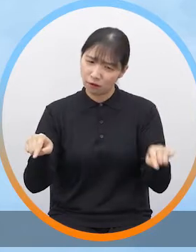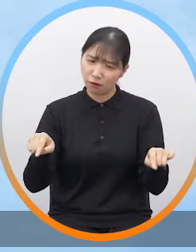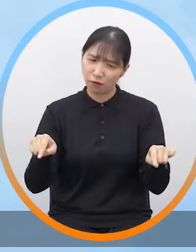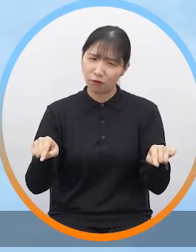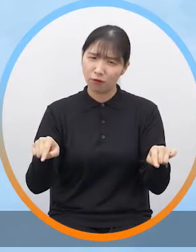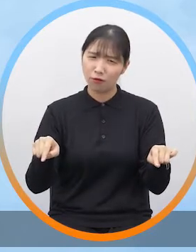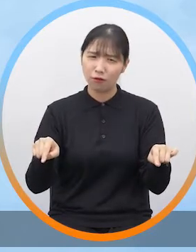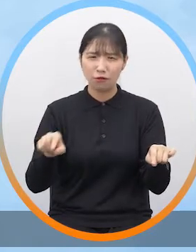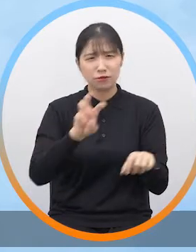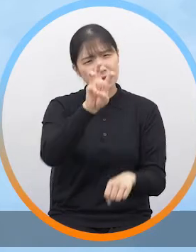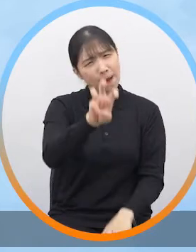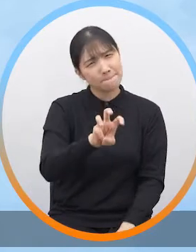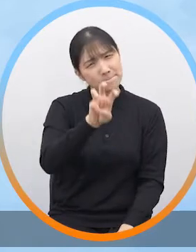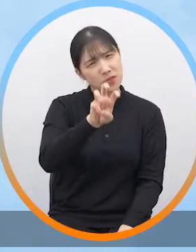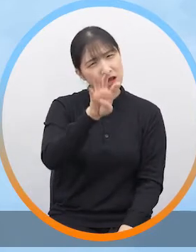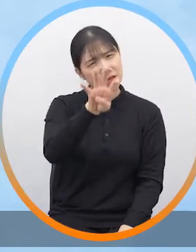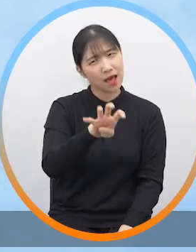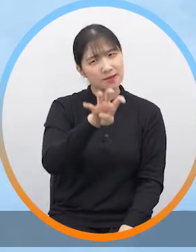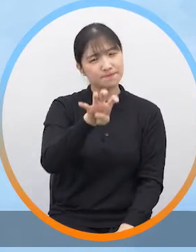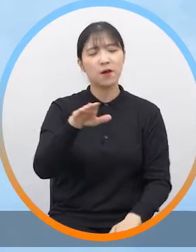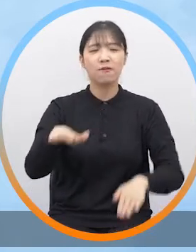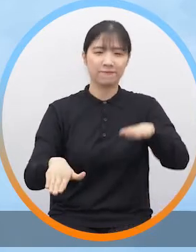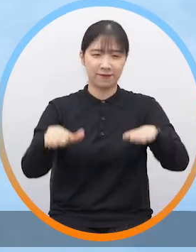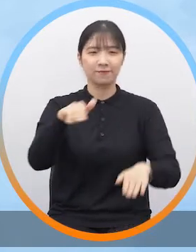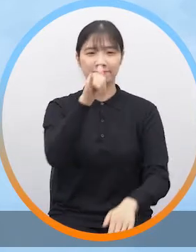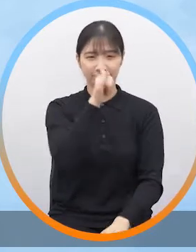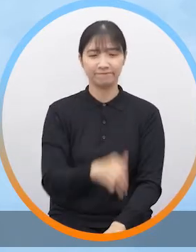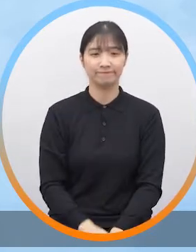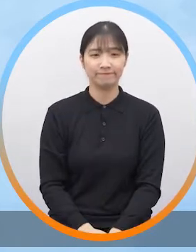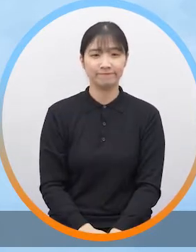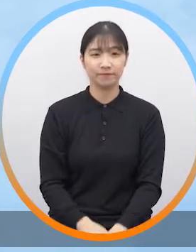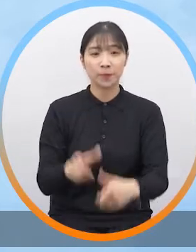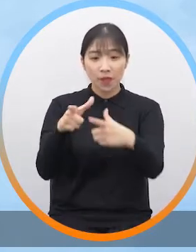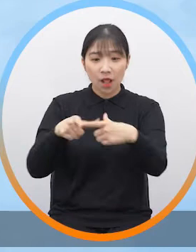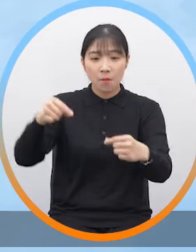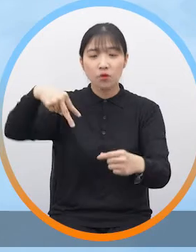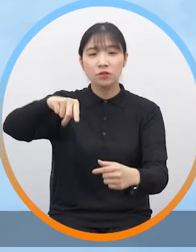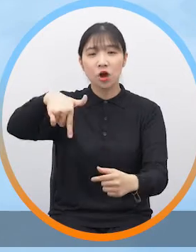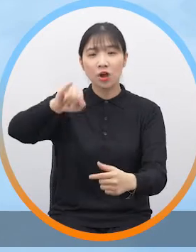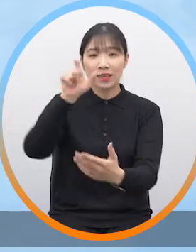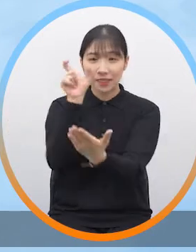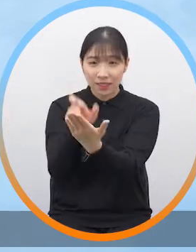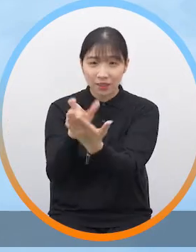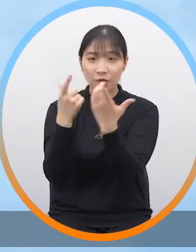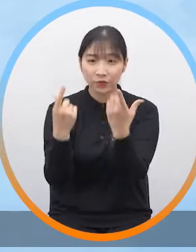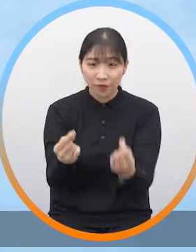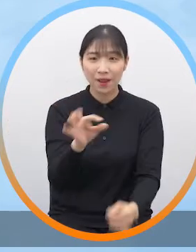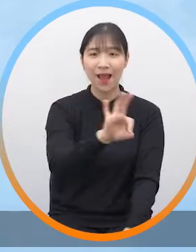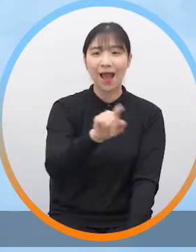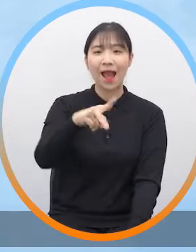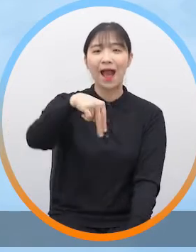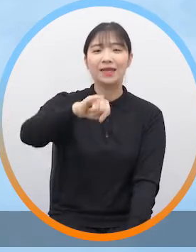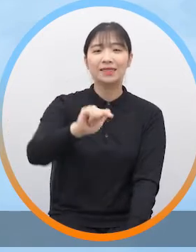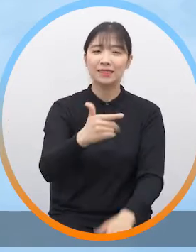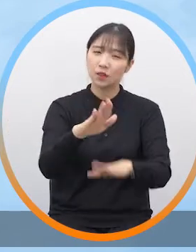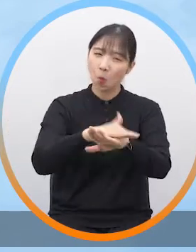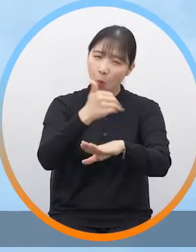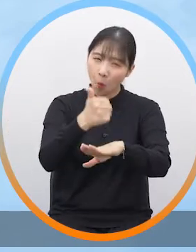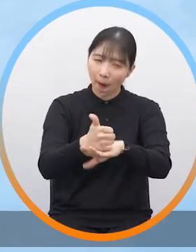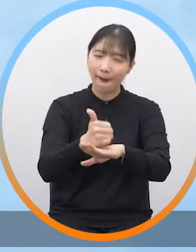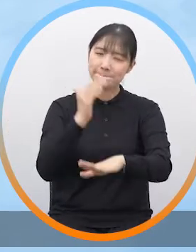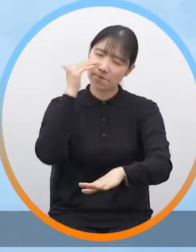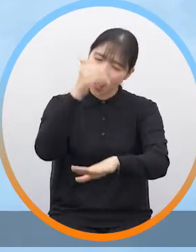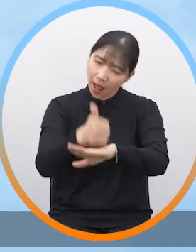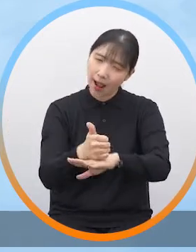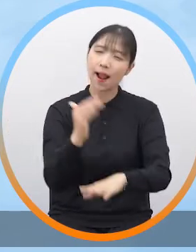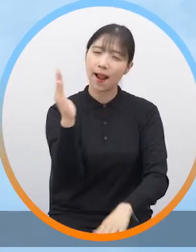차이에는 한 30-40년 차이가 있습니다. 일본 서기에 기록되어 있는 것처럼 아신왕 말기로